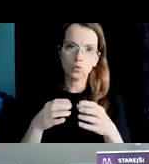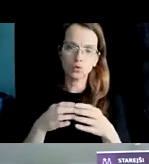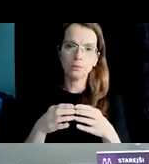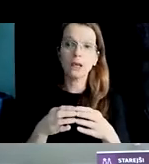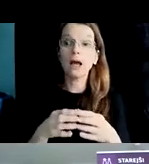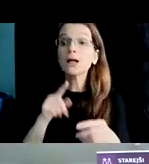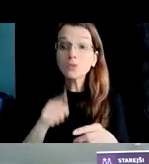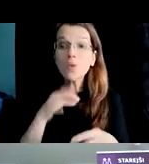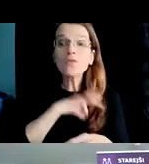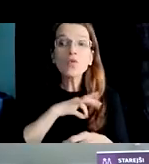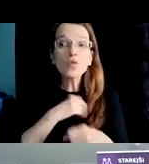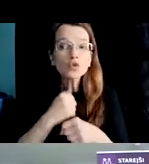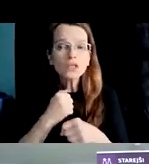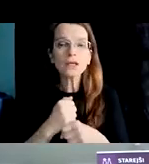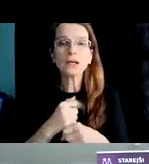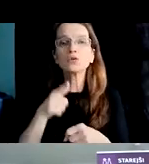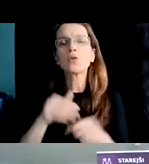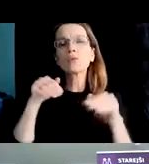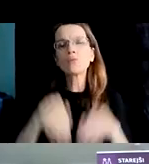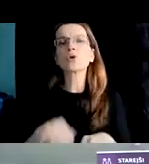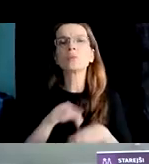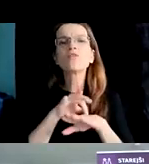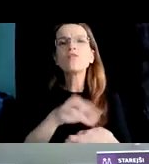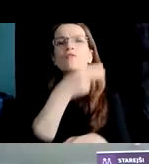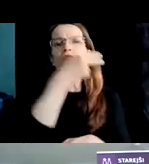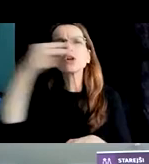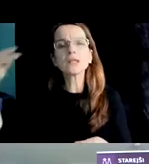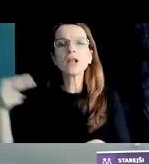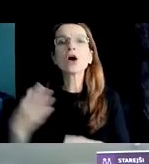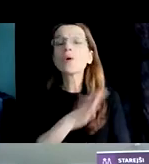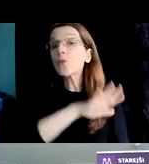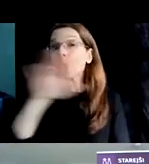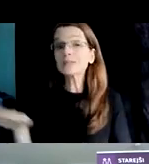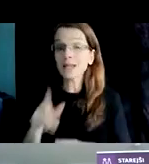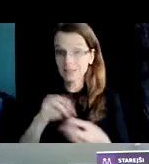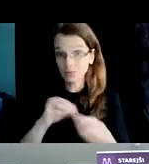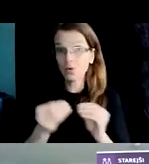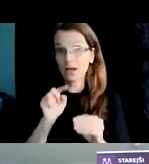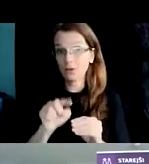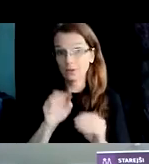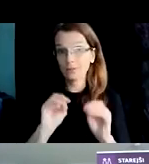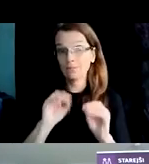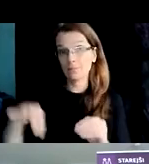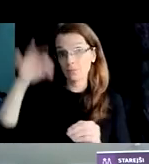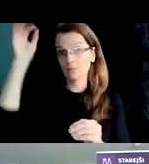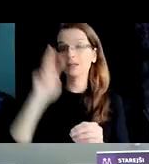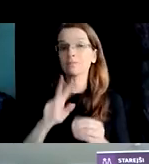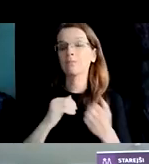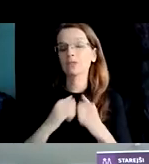funkcioniranje v družbi naj bi bilo vodilo za vse, ki se ukvarjajo z učenjem in poučevanjem odraslih oseb s posebnimi